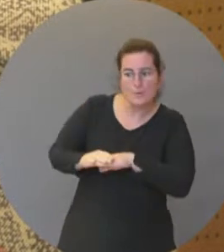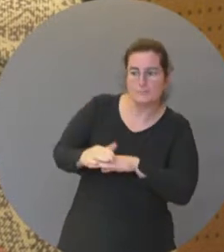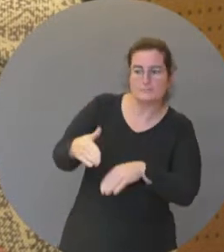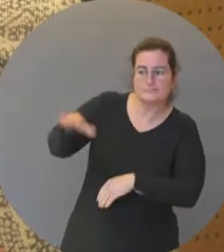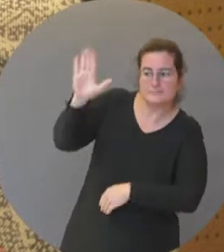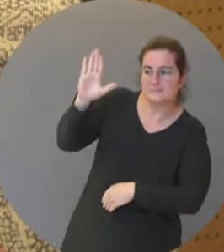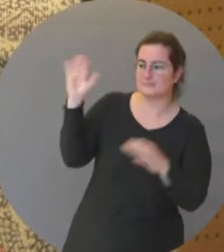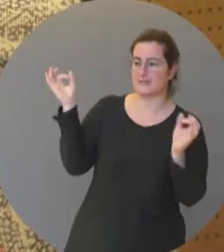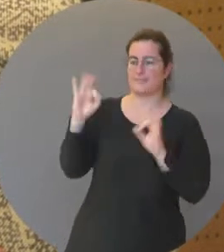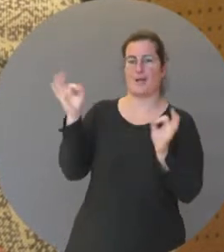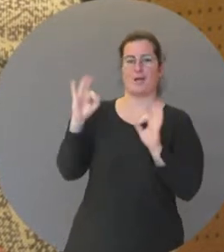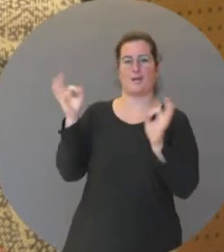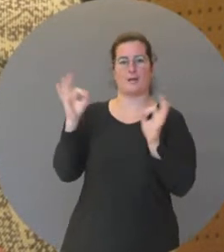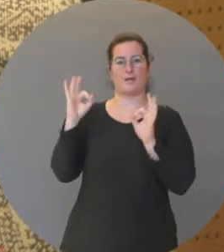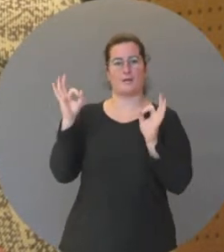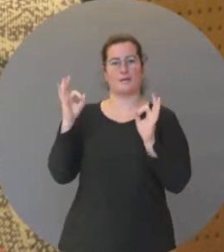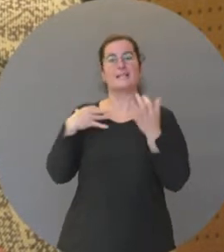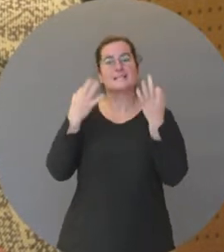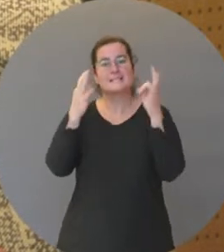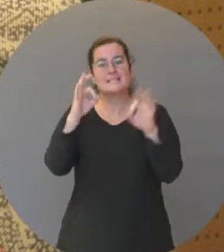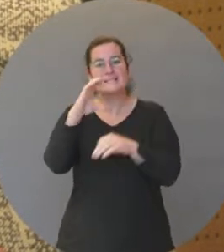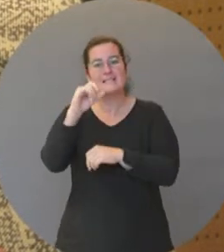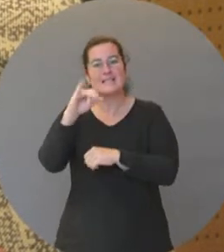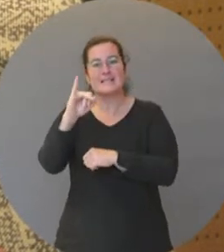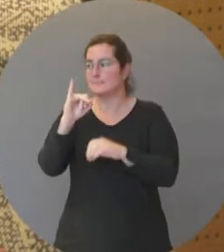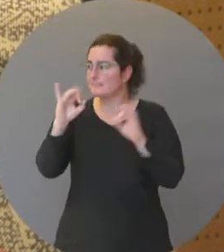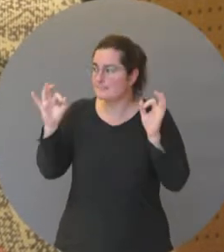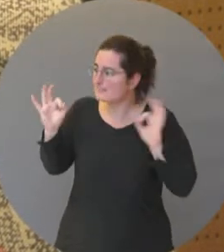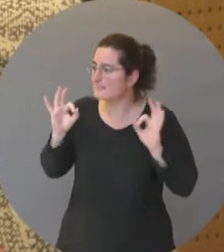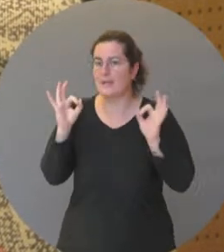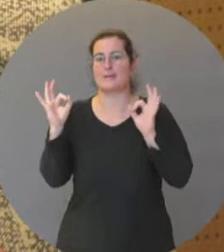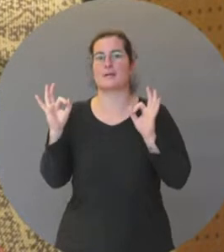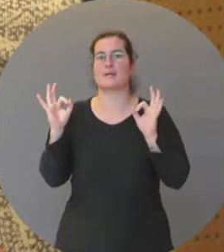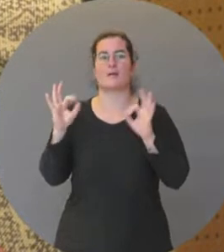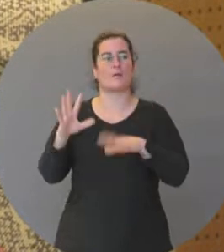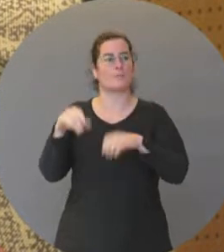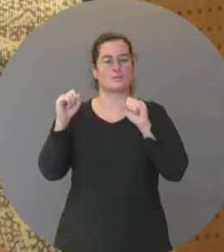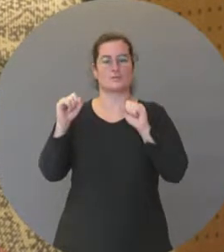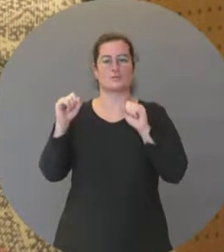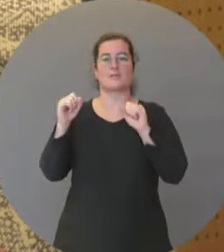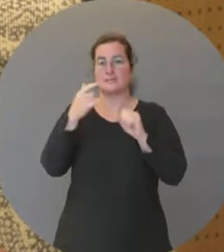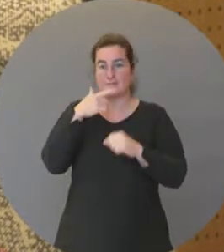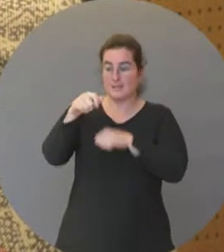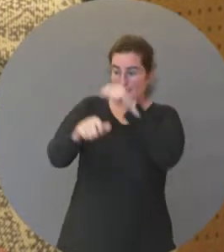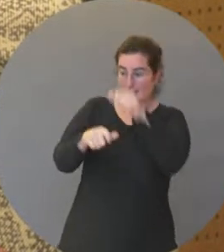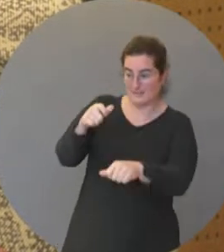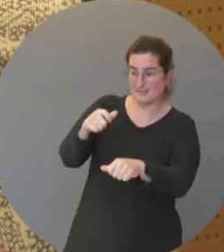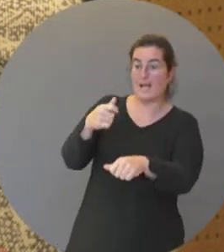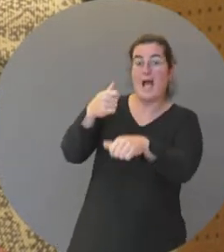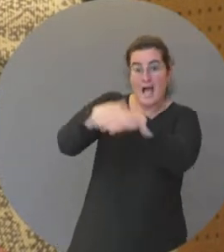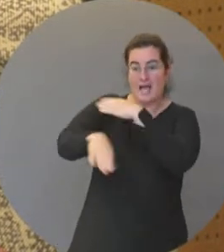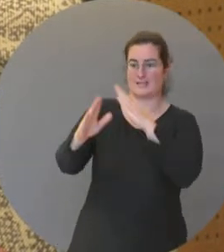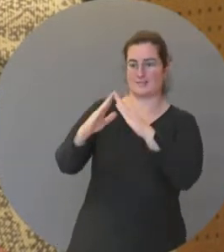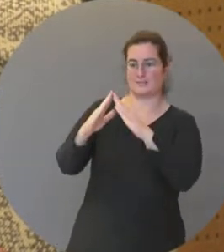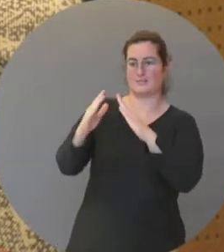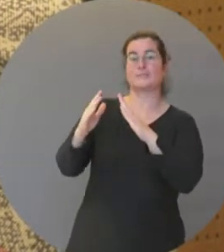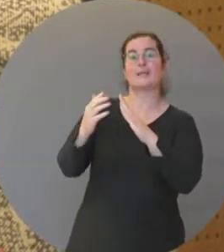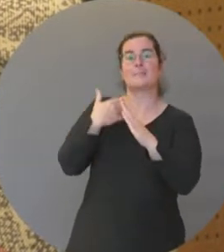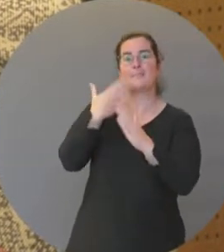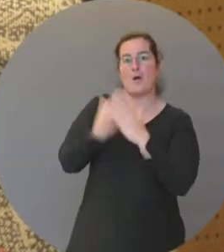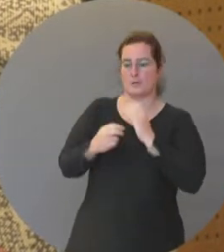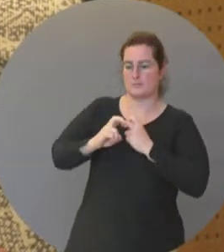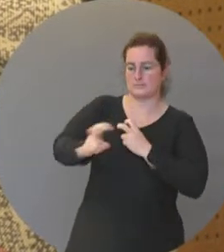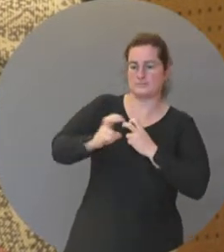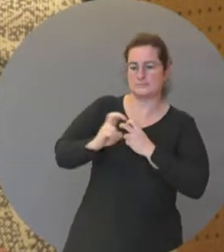eu lieu et donc les CDI n'étaient pas pourvu donc ça veut dire qu'en face on avait des gens qui restent à domicile qui n'avaient pas de soutien et